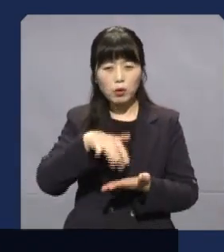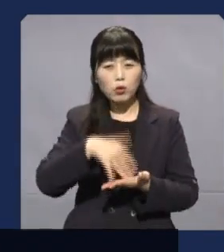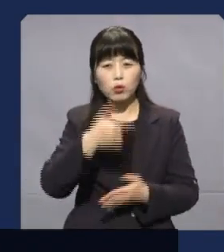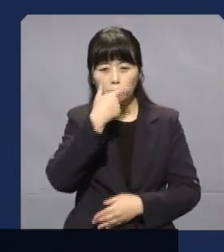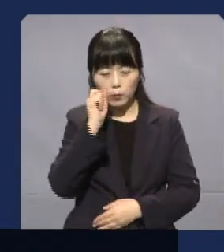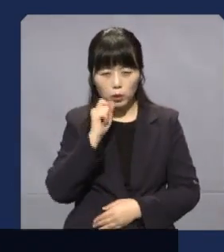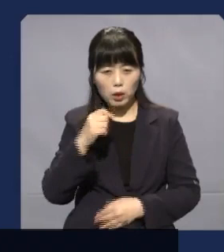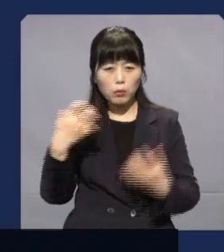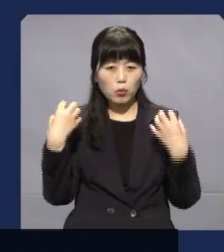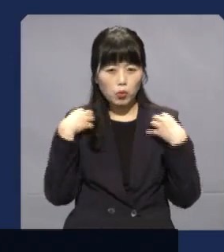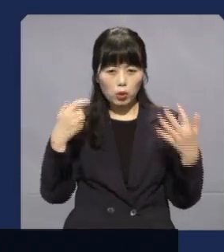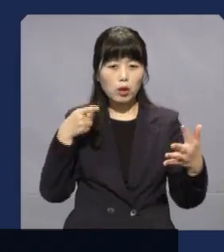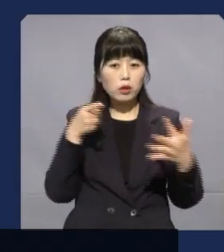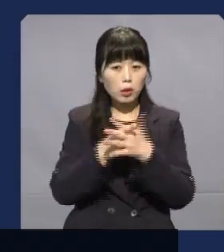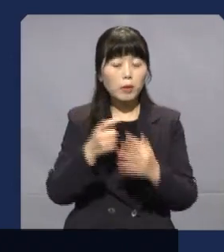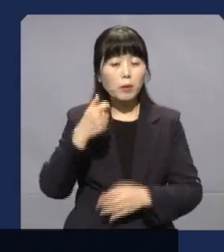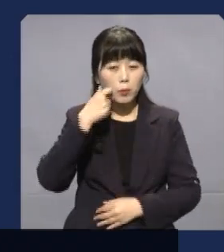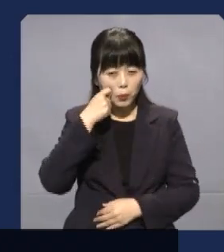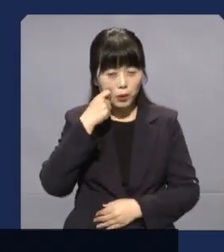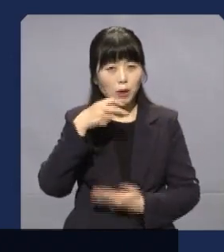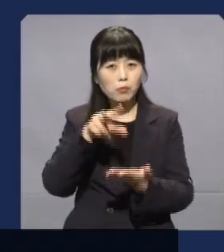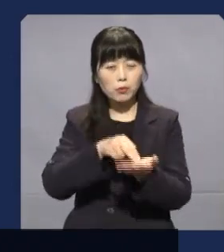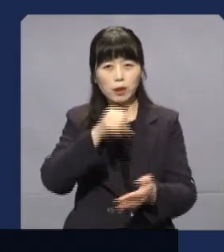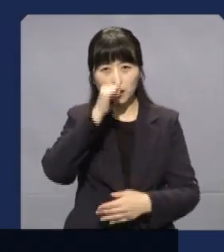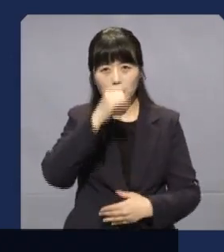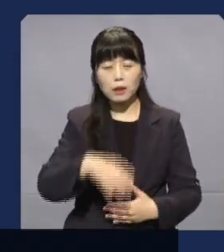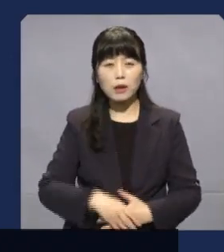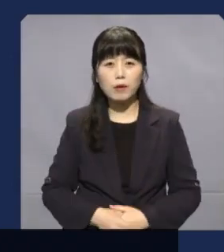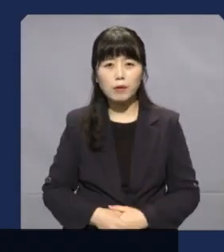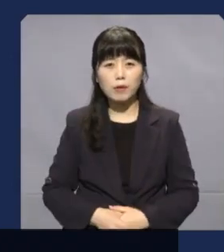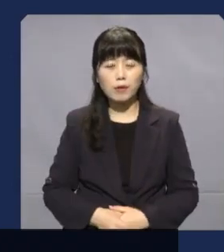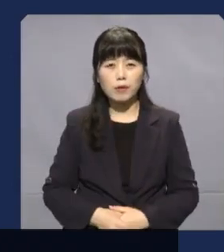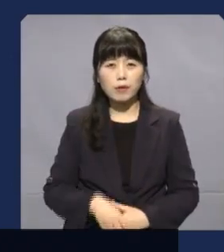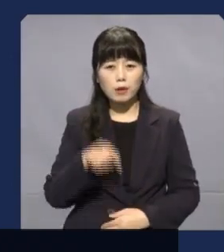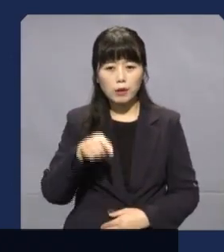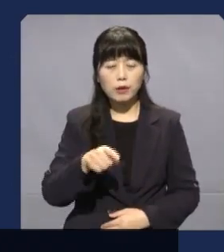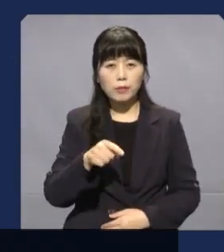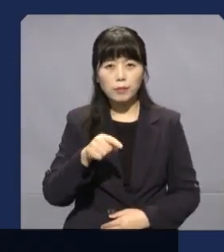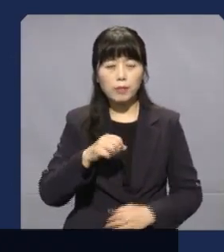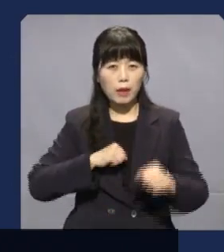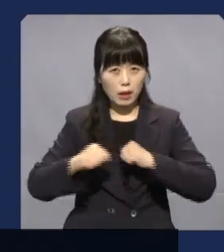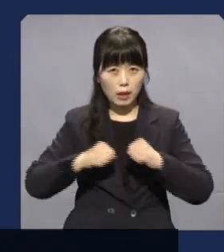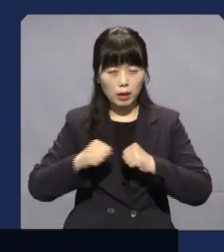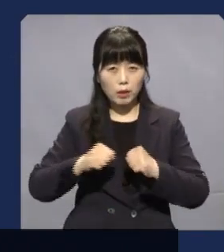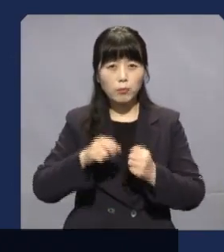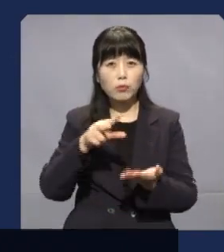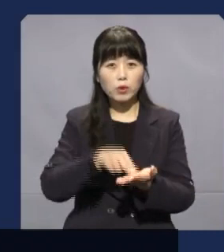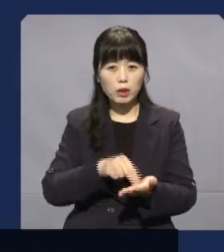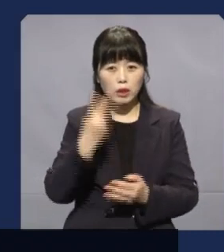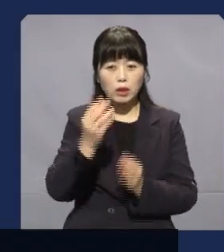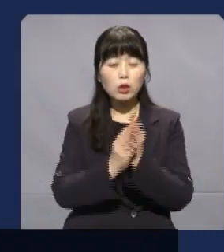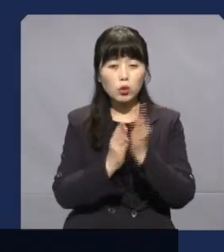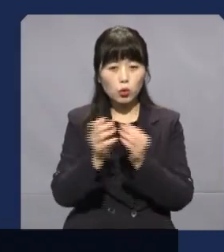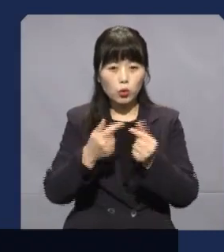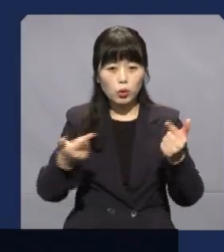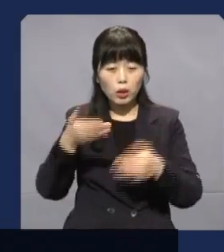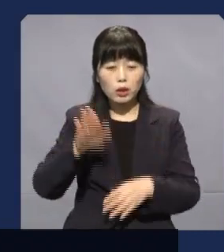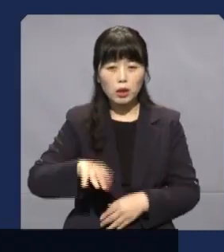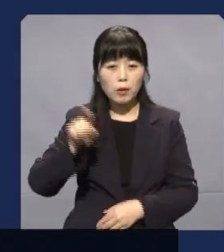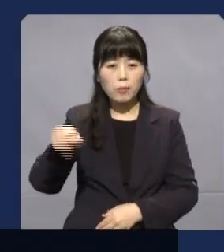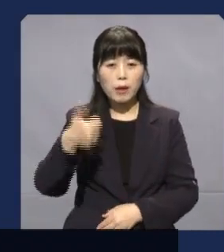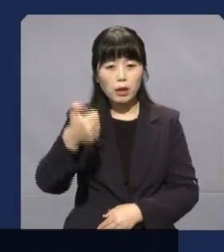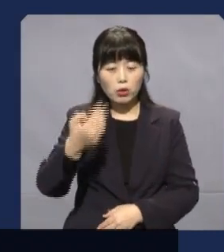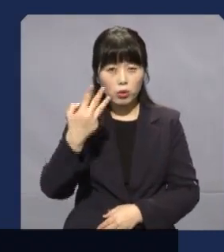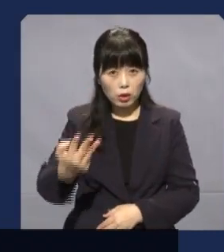부처가 적발하지 못한 문제까지 있다이 행간의 의미는이 조각까지 늘었는데 백신